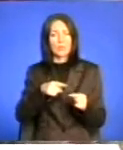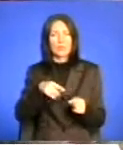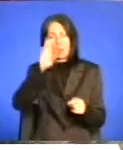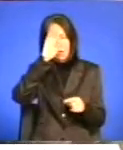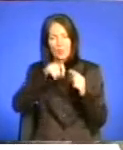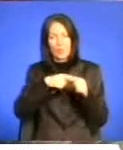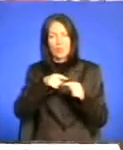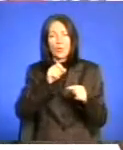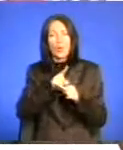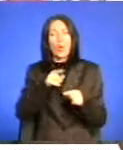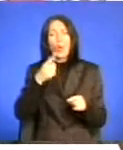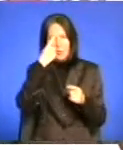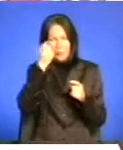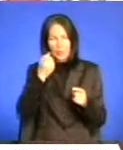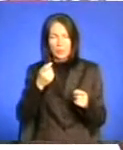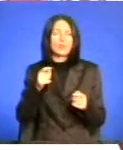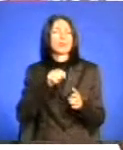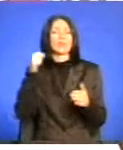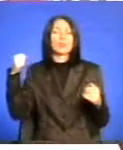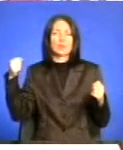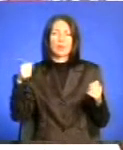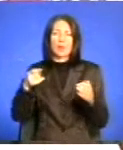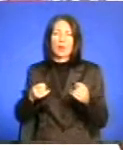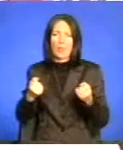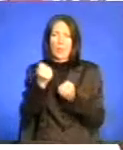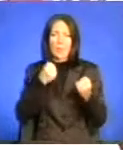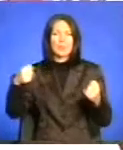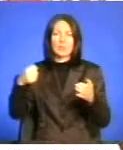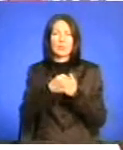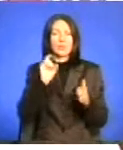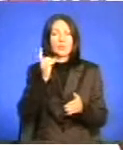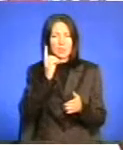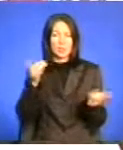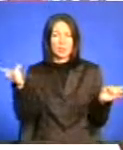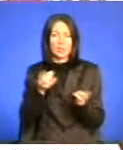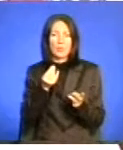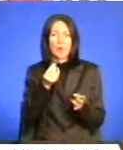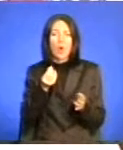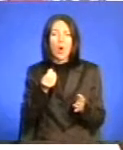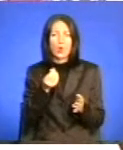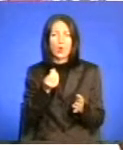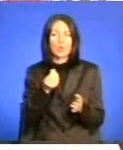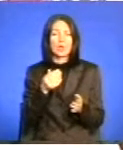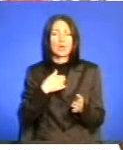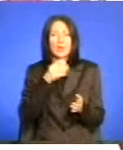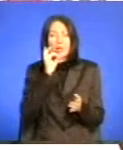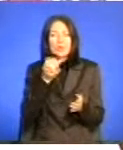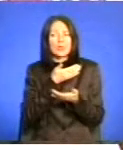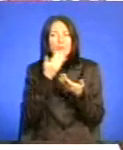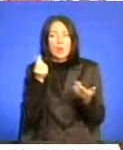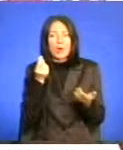3 тисячі доларів. Я кажу, я де маю такі гроші? А що ти маєш? Я кажу, ти що я там маю?